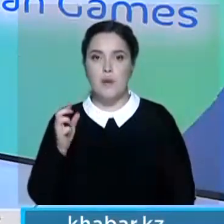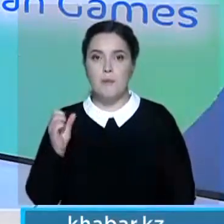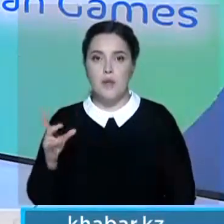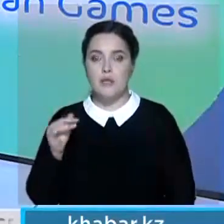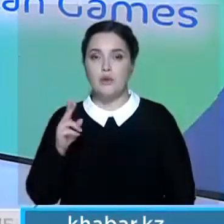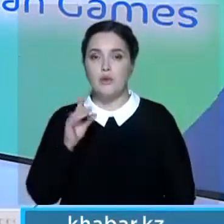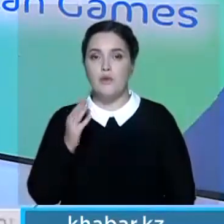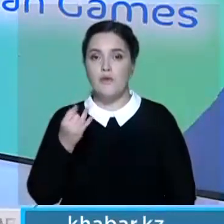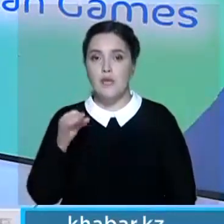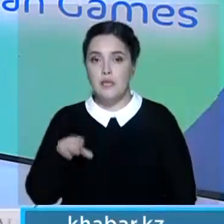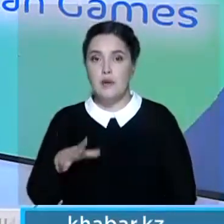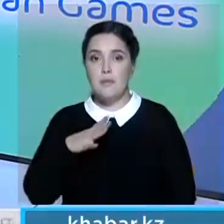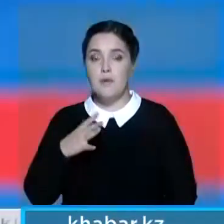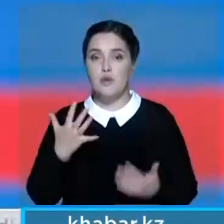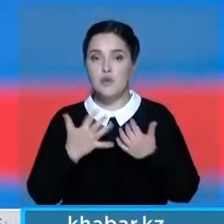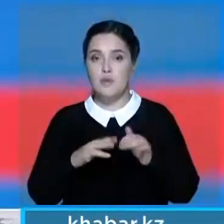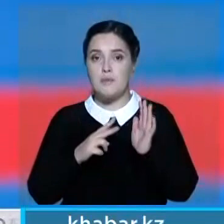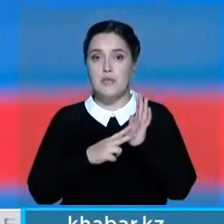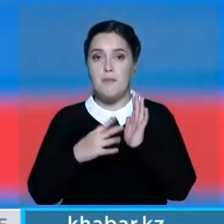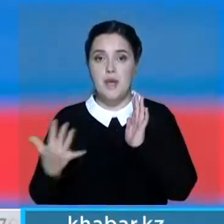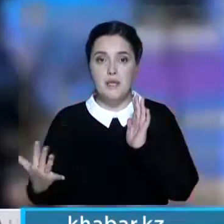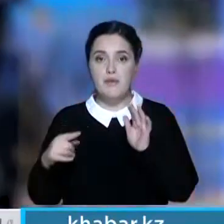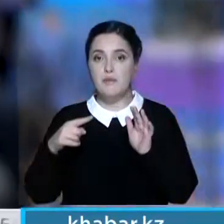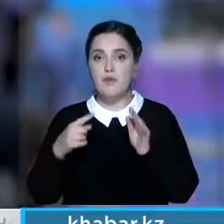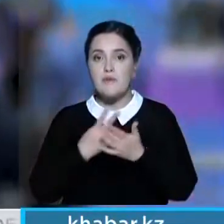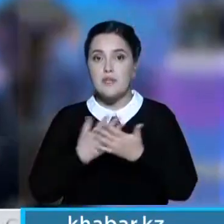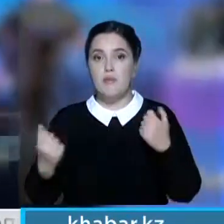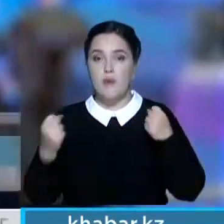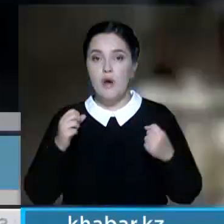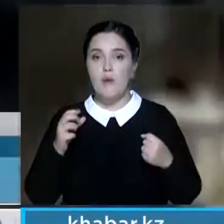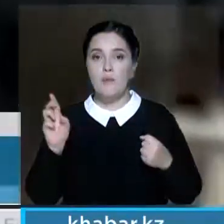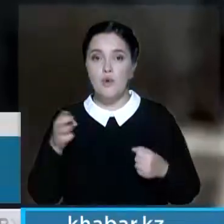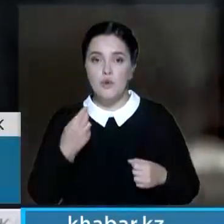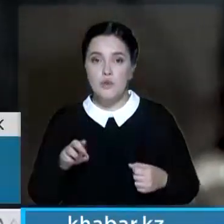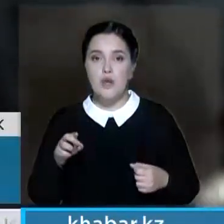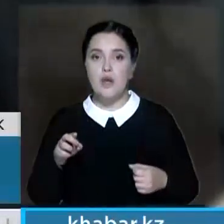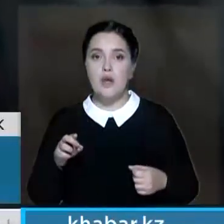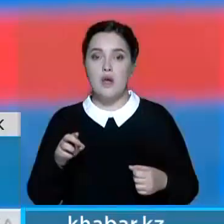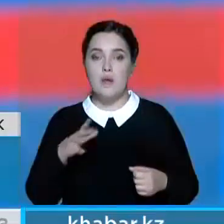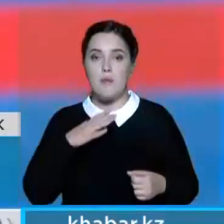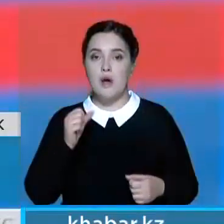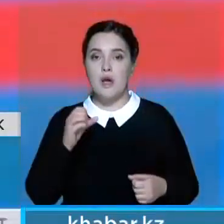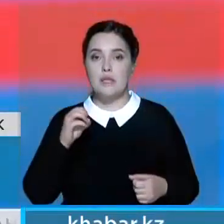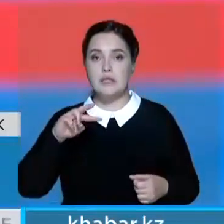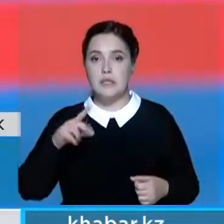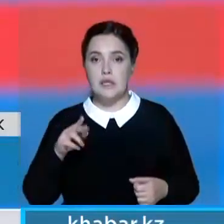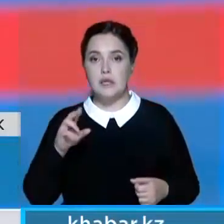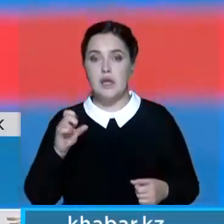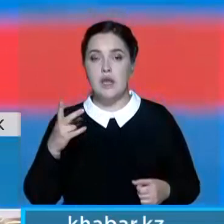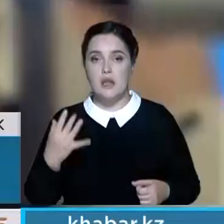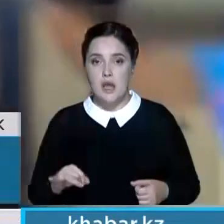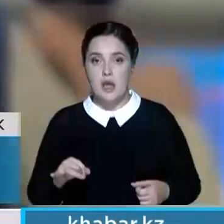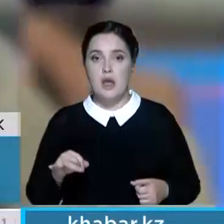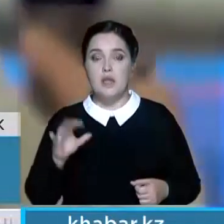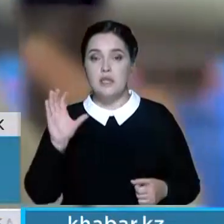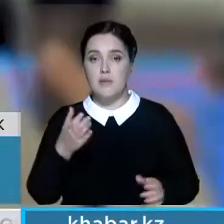из Кувейта. Поединок завершился со счетом 7-5. В этом же виде спорта бронзу в актив нашей команды принесла Асель Канай.